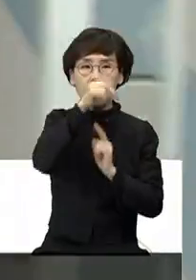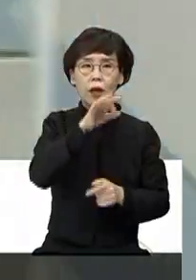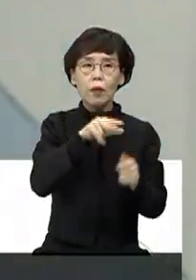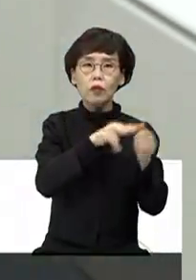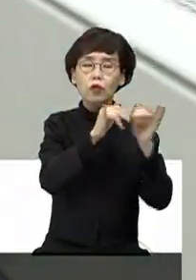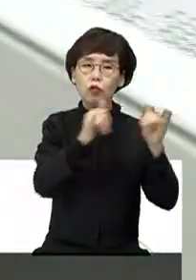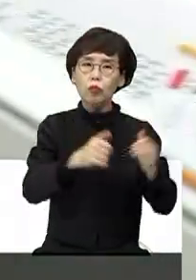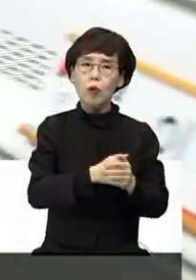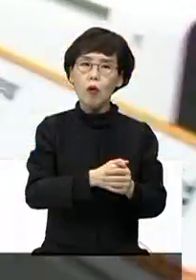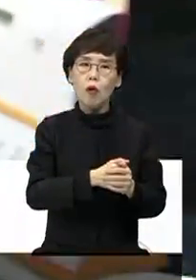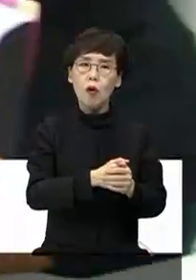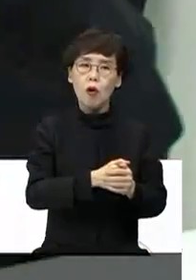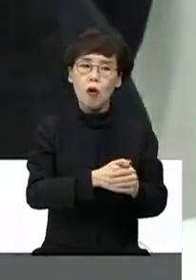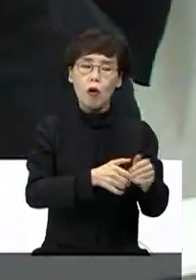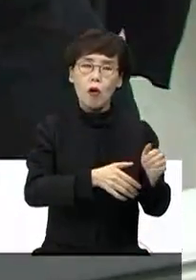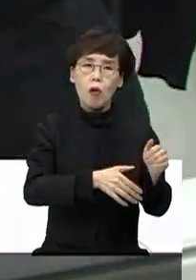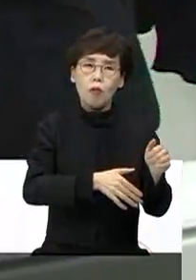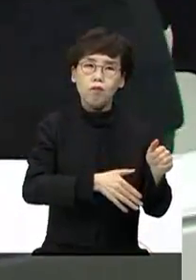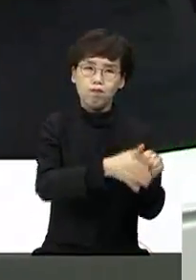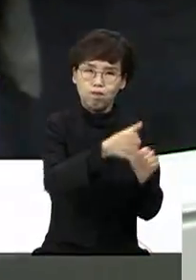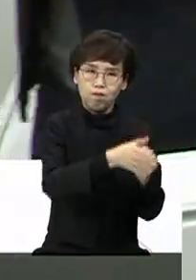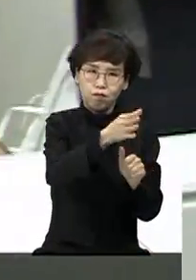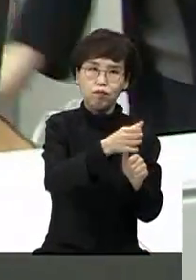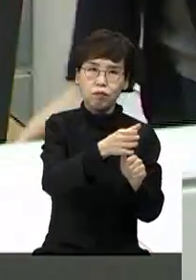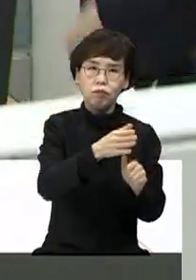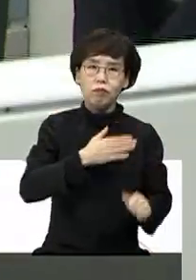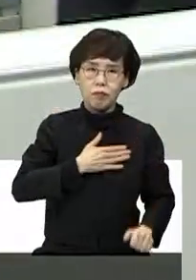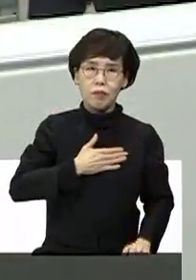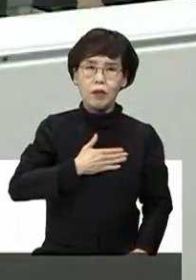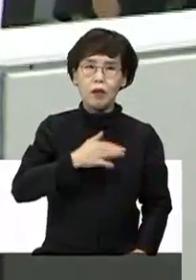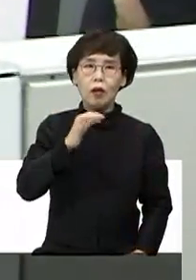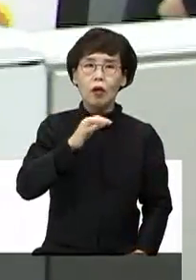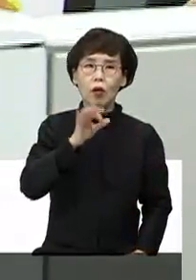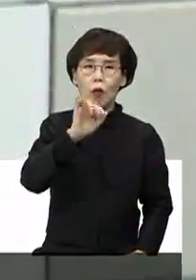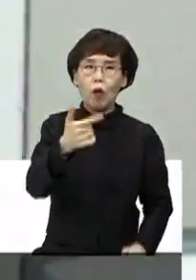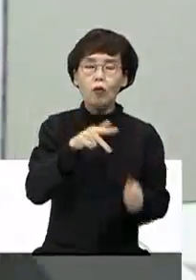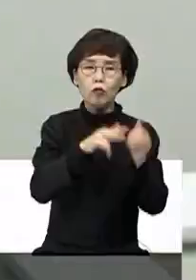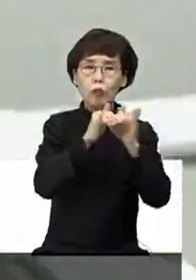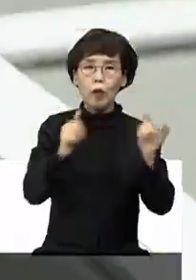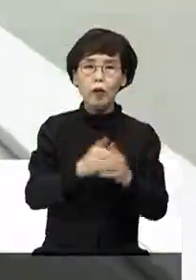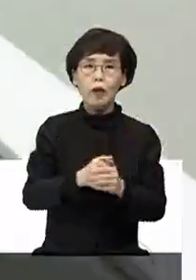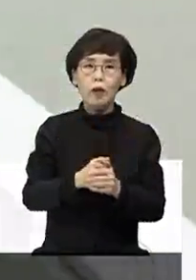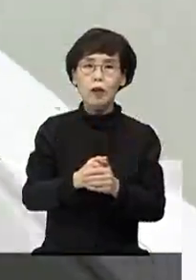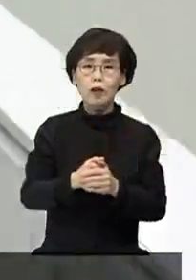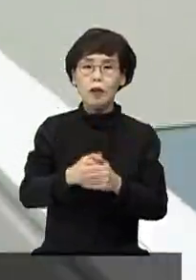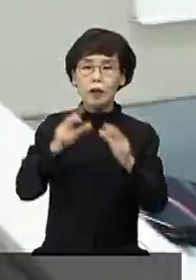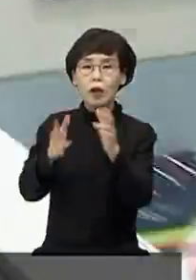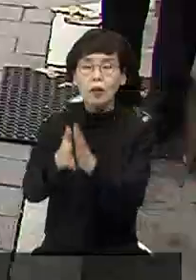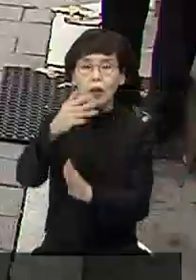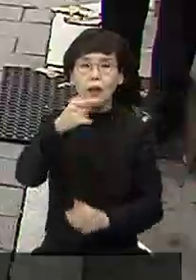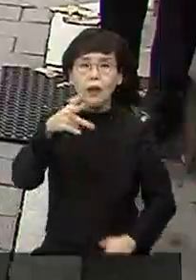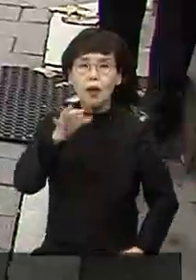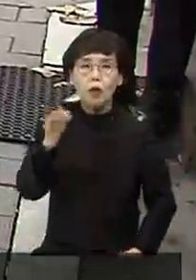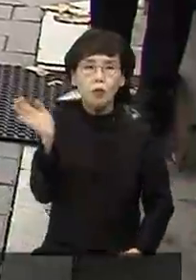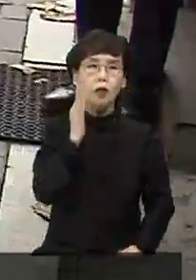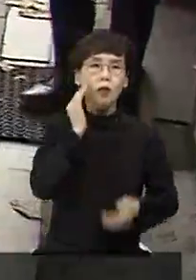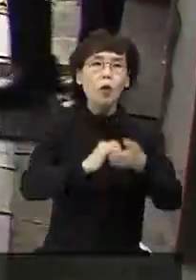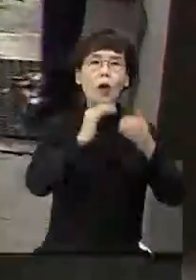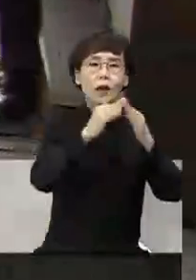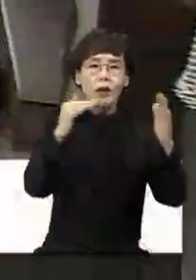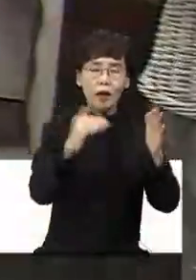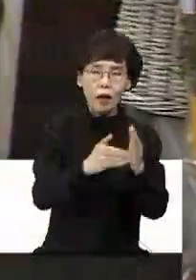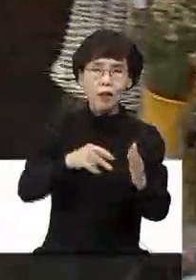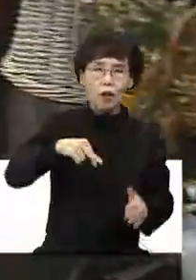후보 저격수를 자임한 원희룡 후보는 성남시 대정동부터 청와대까지 도보 시위를 합니다.